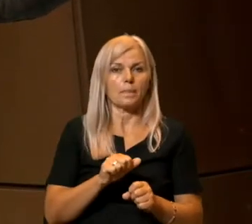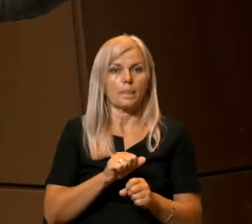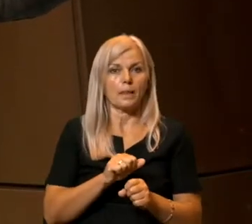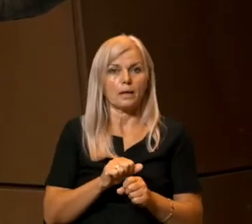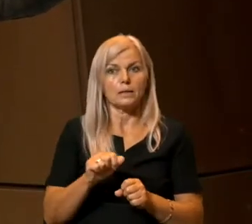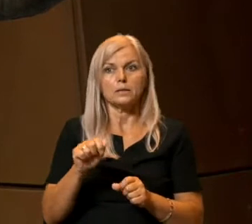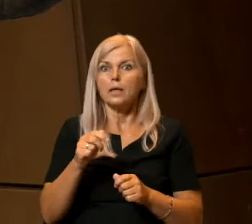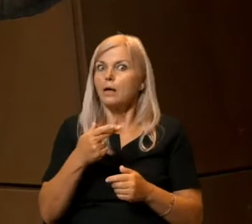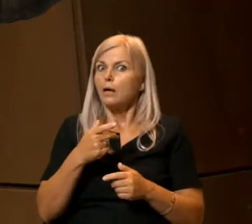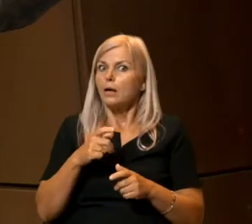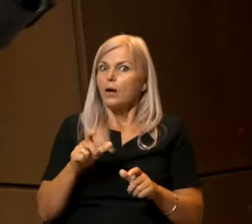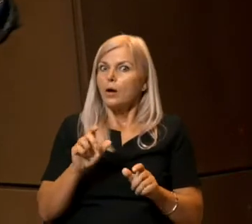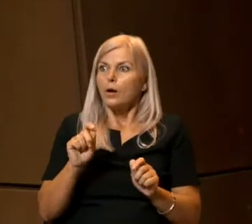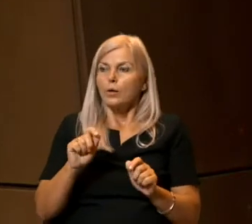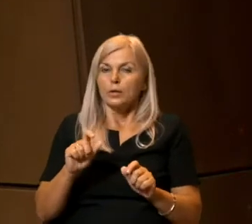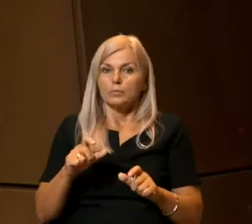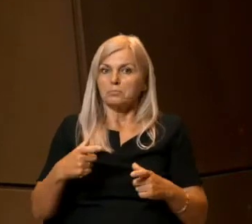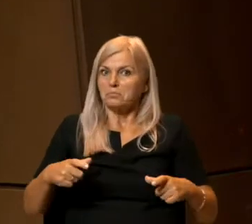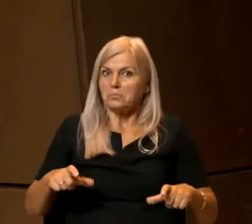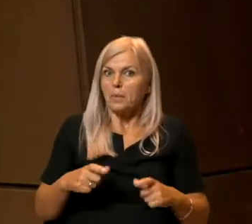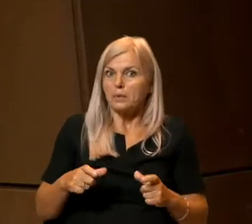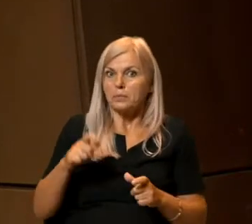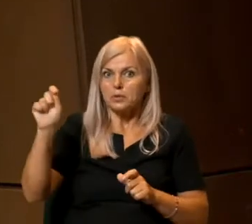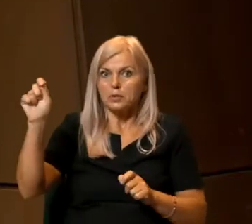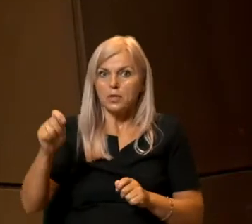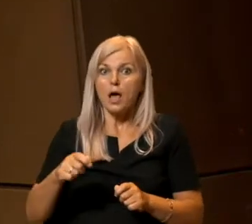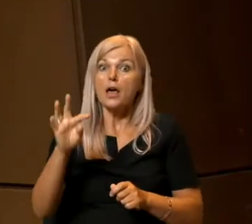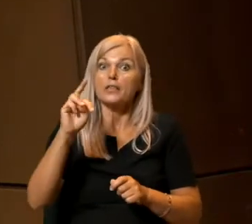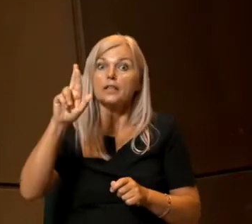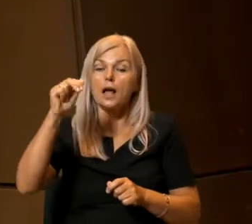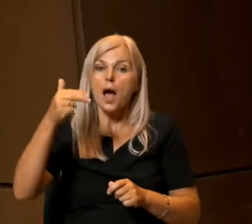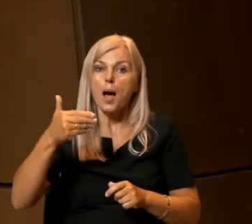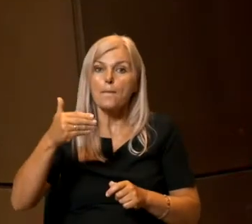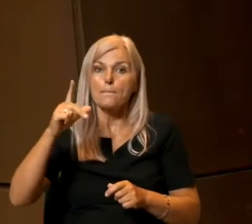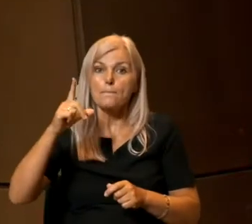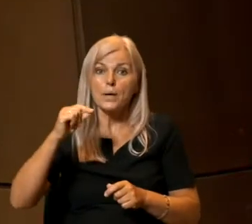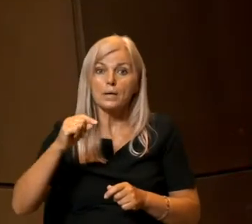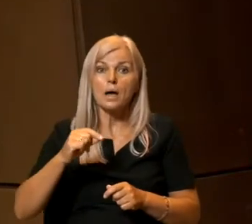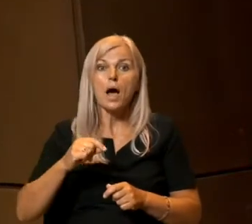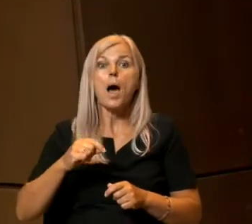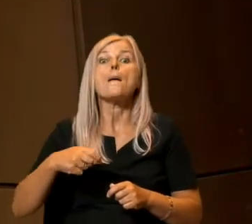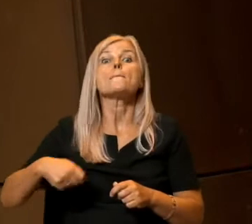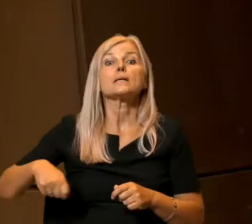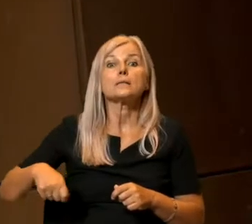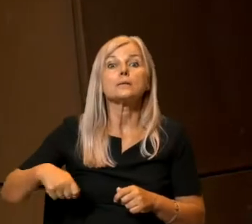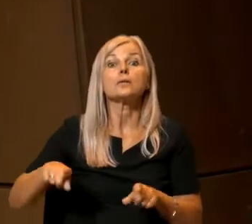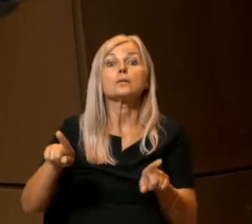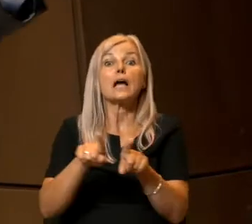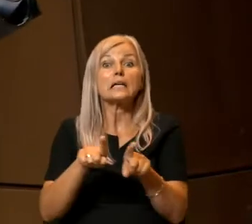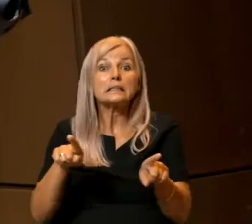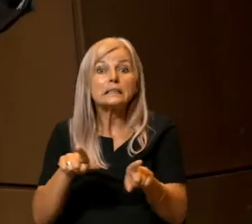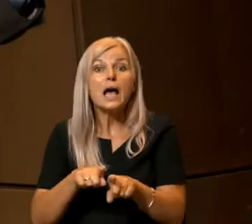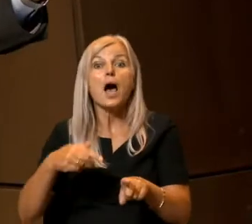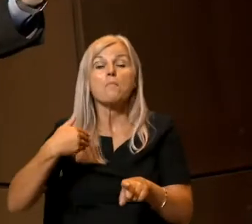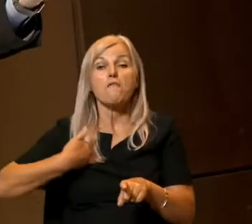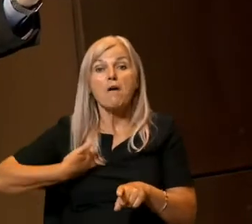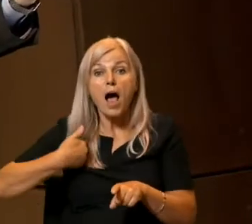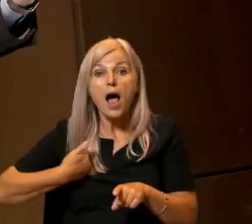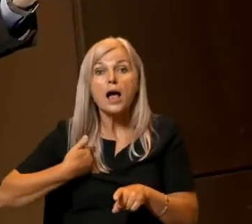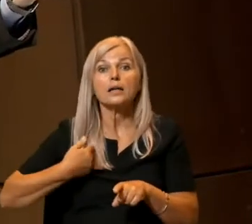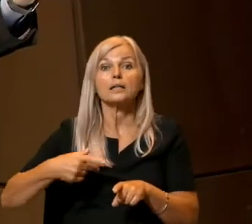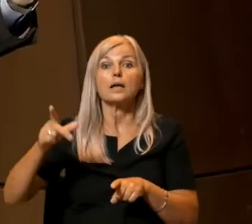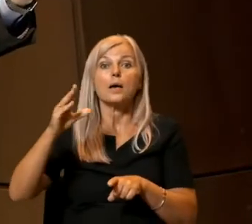zagrożona. Mamy w Stanach zwolenników Trumpa i przeciwników, mamy zwolenników Brexitu, w Anglii ich przeciwników i nikt nie chce się